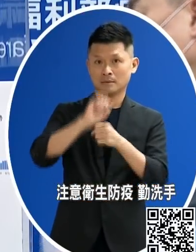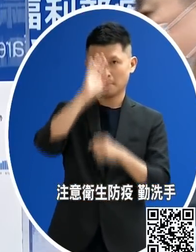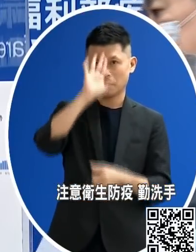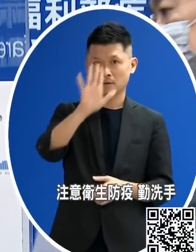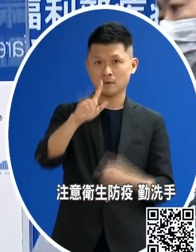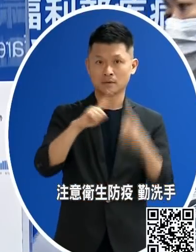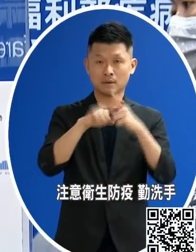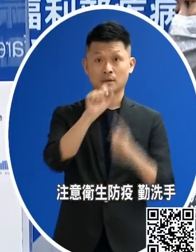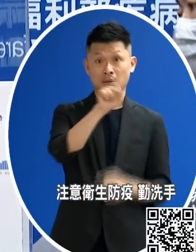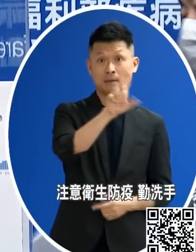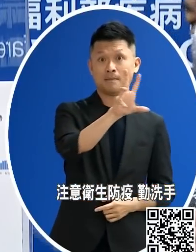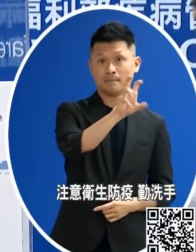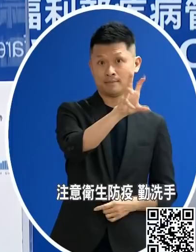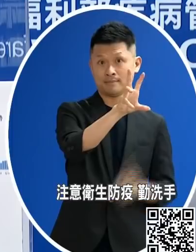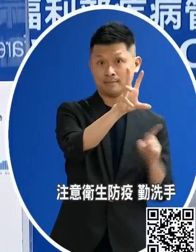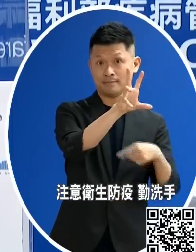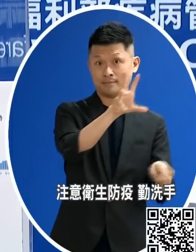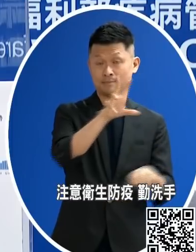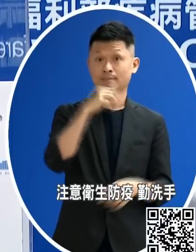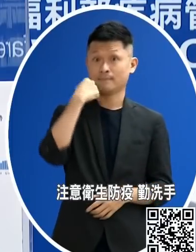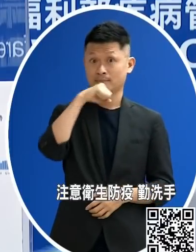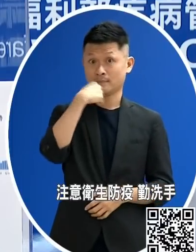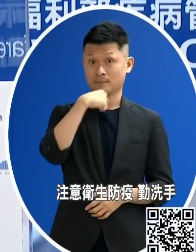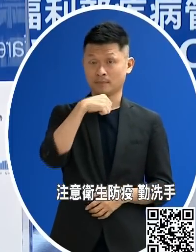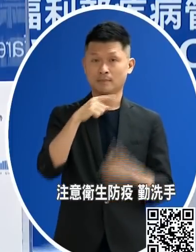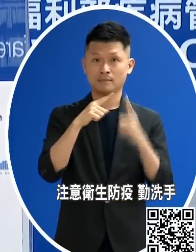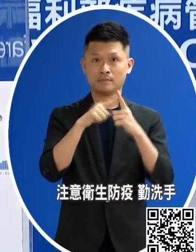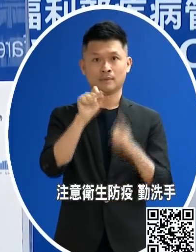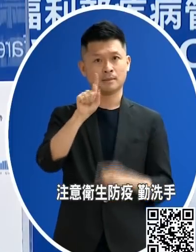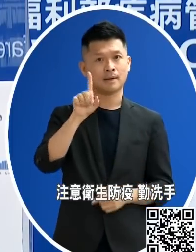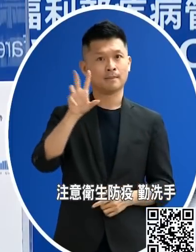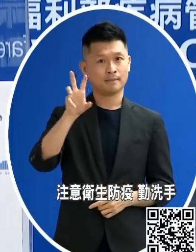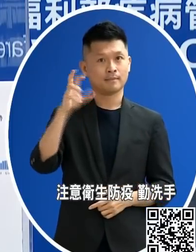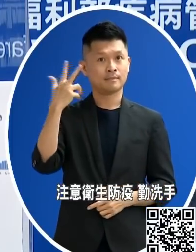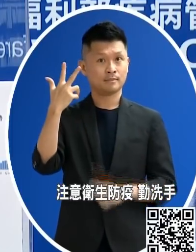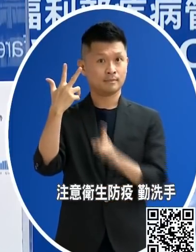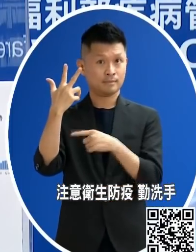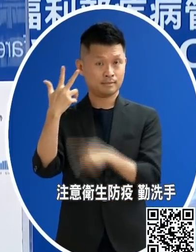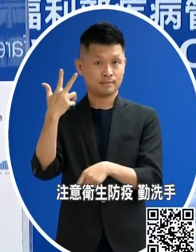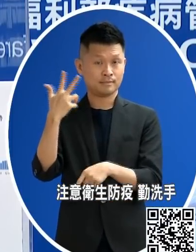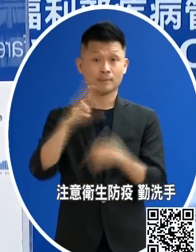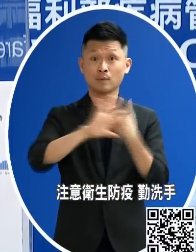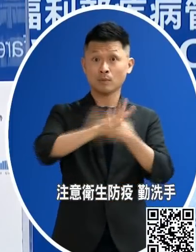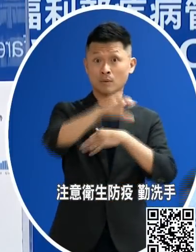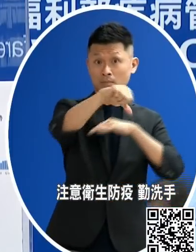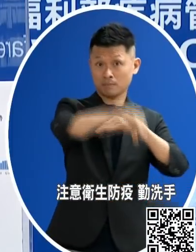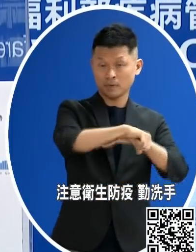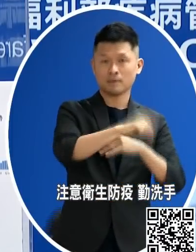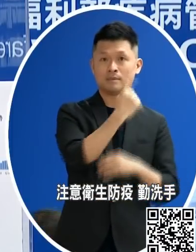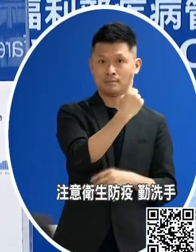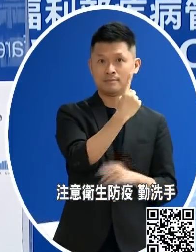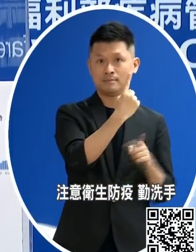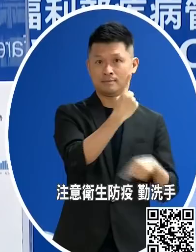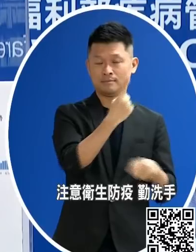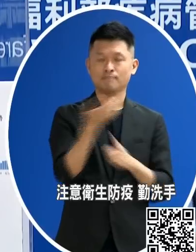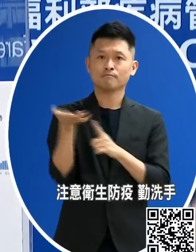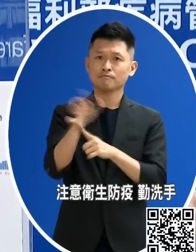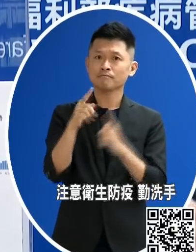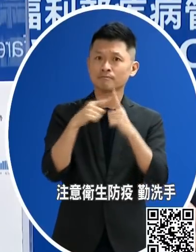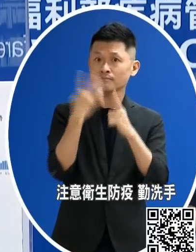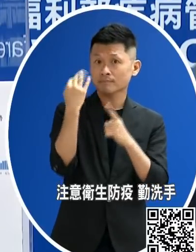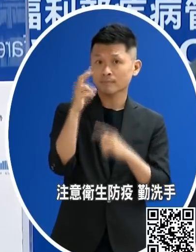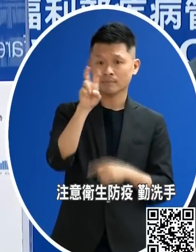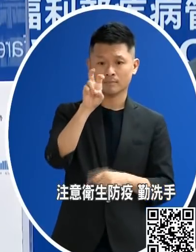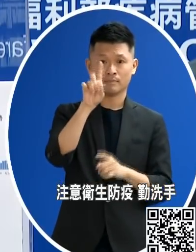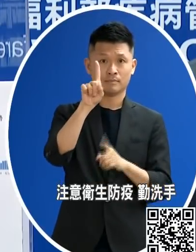的188例，那本土的病例187，那境外移入1例，那死亡个